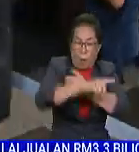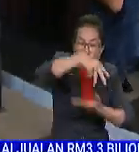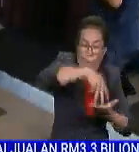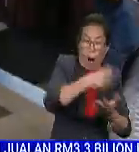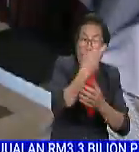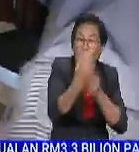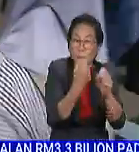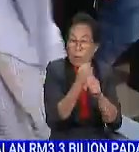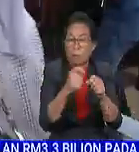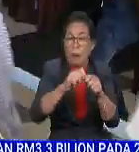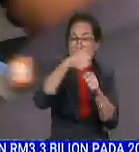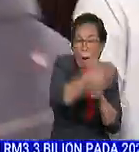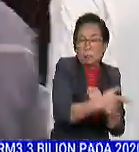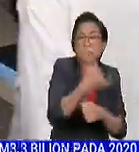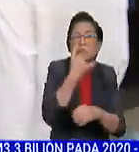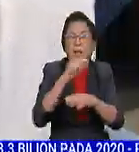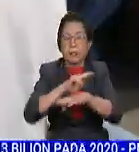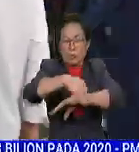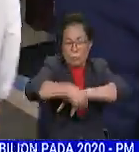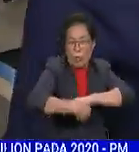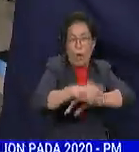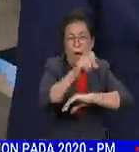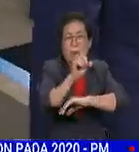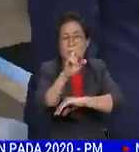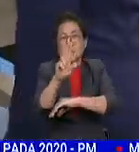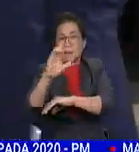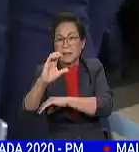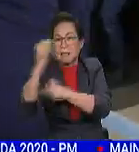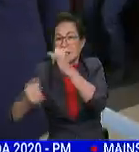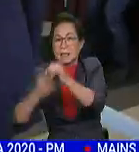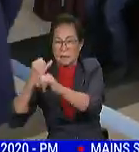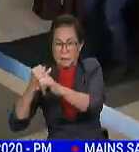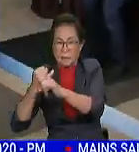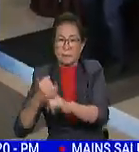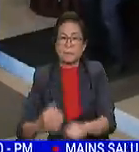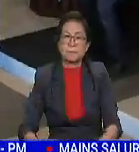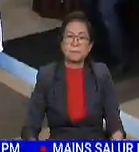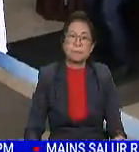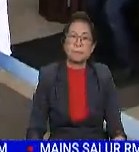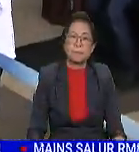dan denda bagi kesalahan penyelewengan dana essay International sedang